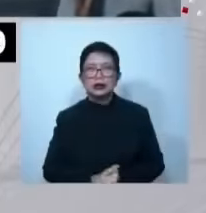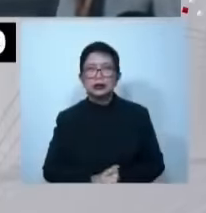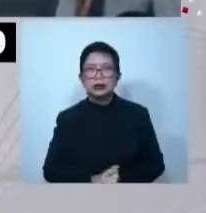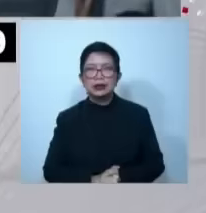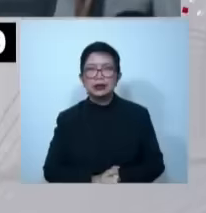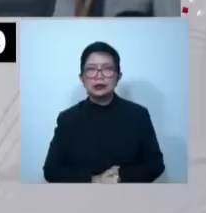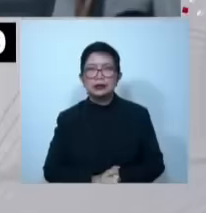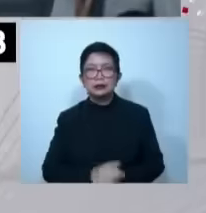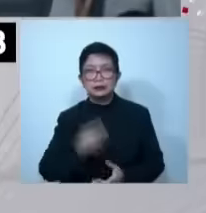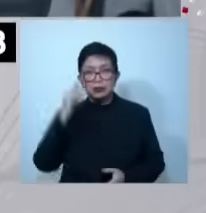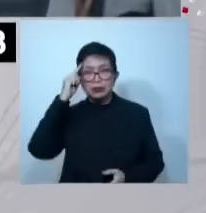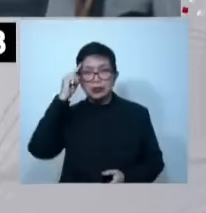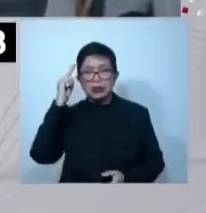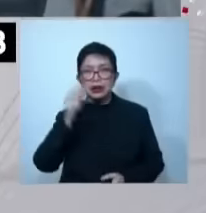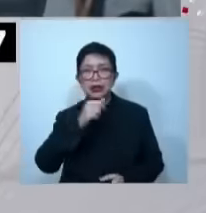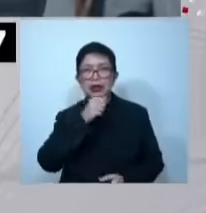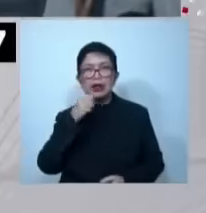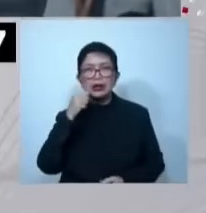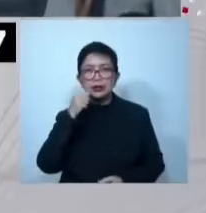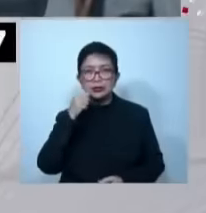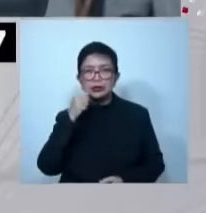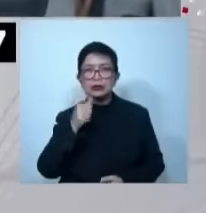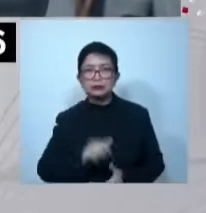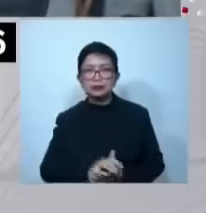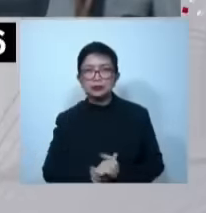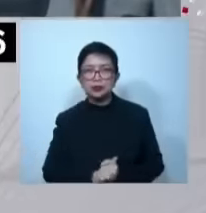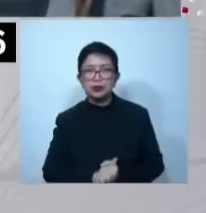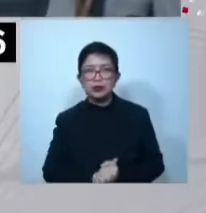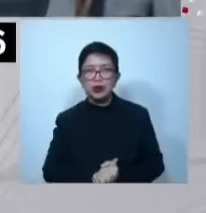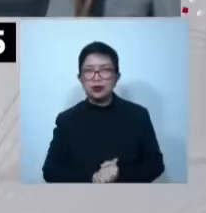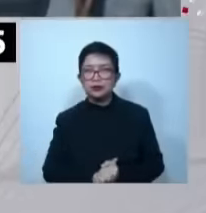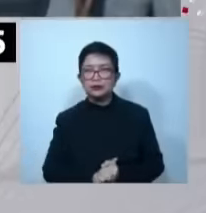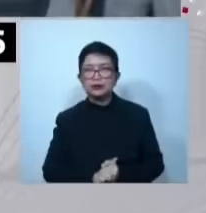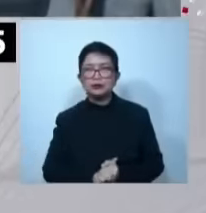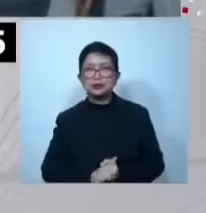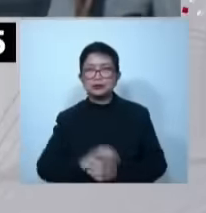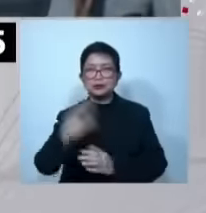Mas Anies mimpin, sering sekali DKI